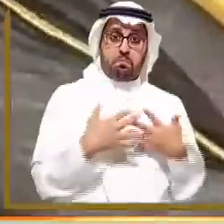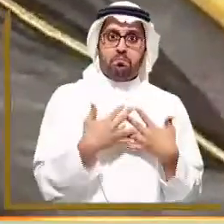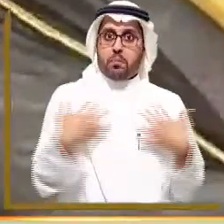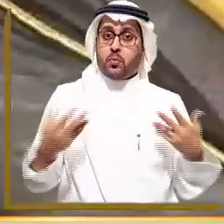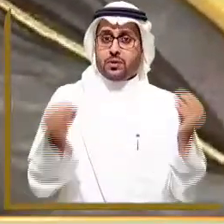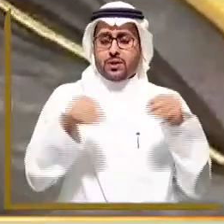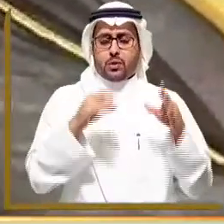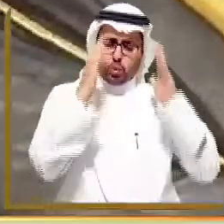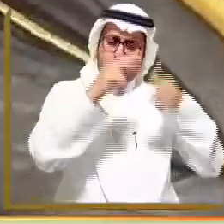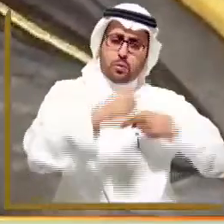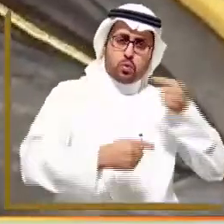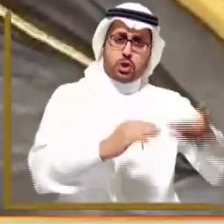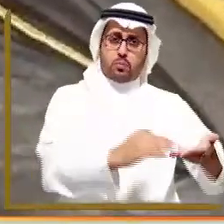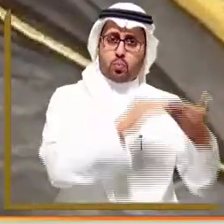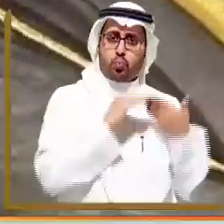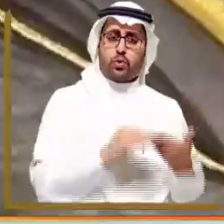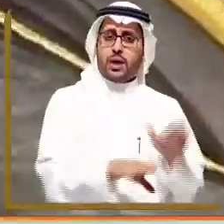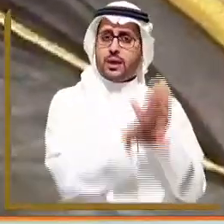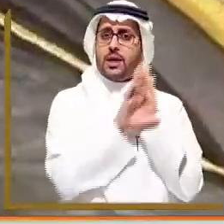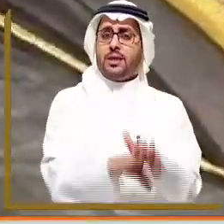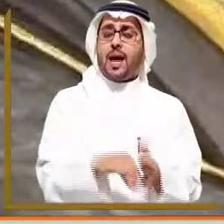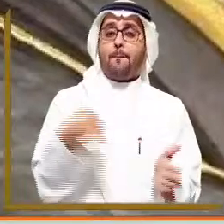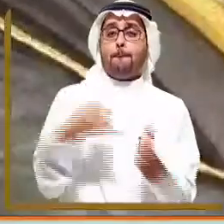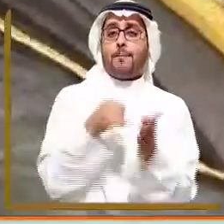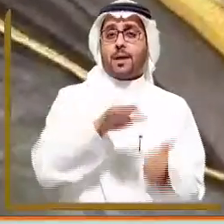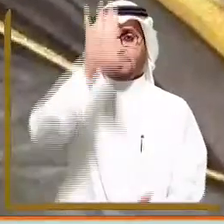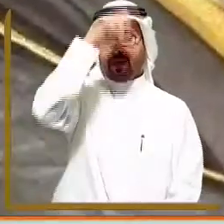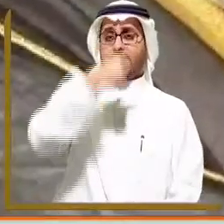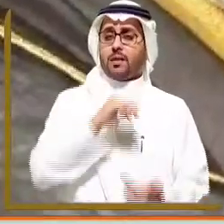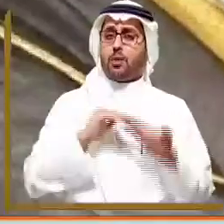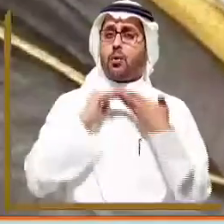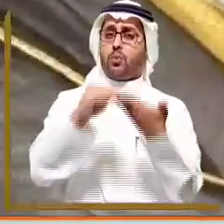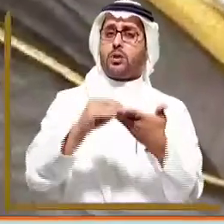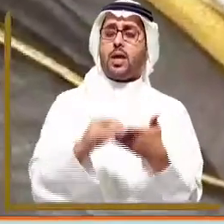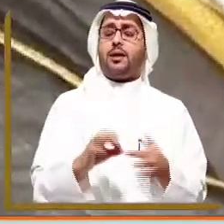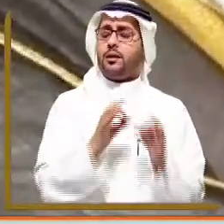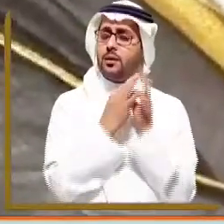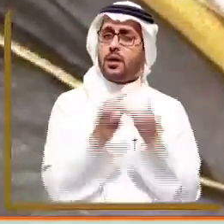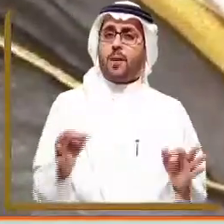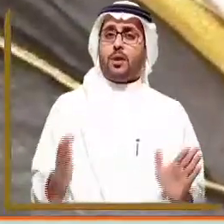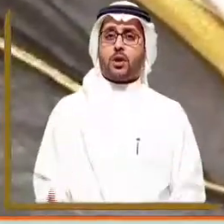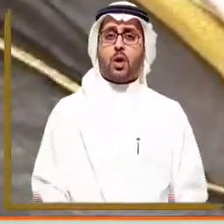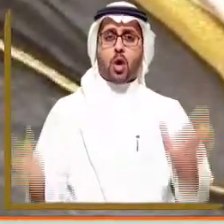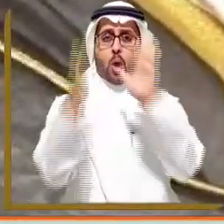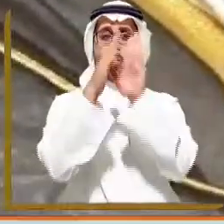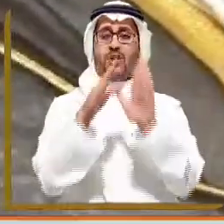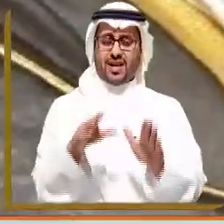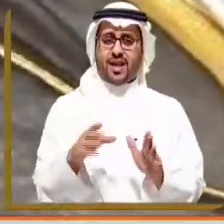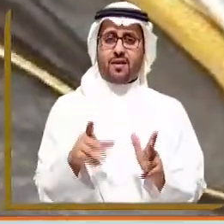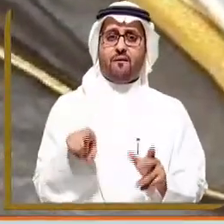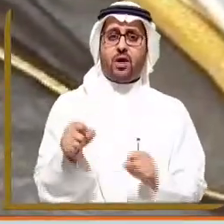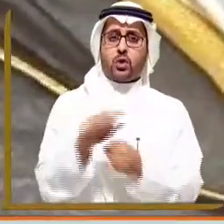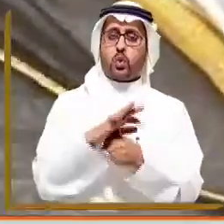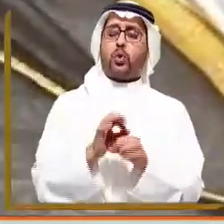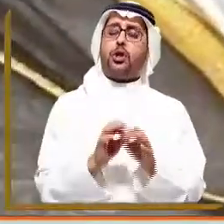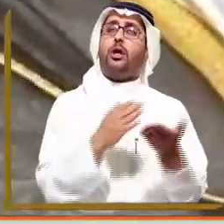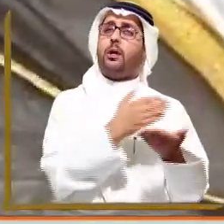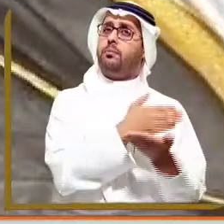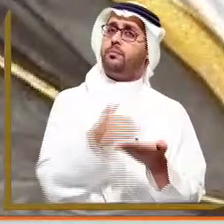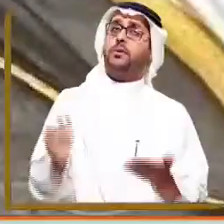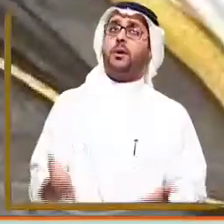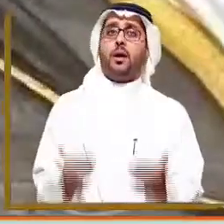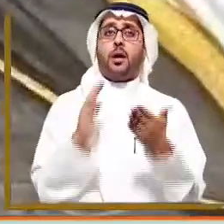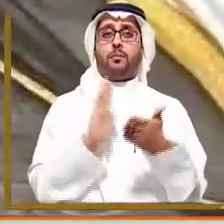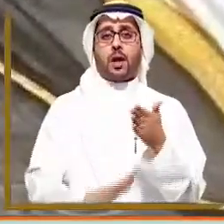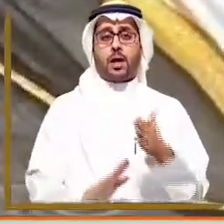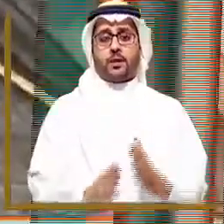إطار الدعم المقدم من المملكة ممثلة بالمركز للدول الشقيقة والصديقة لمواجهة تداعيات فيروس كورونا والحد من